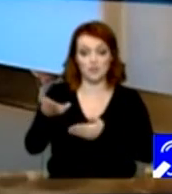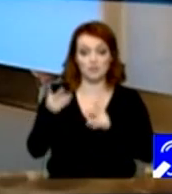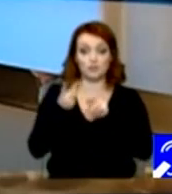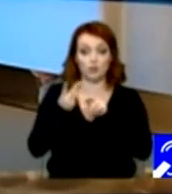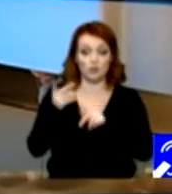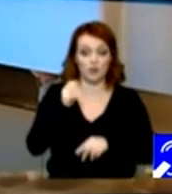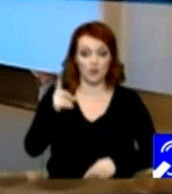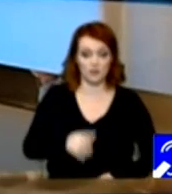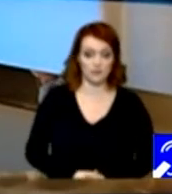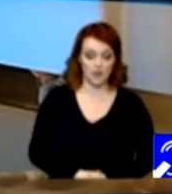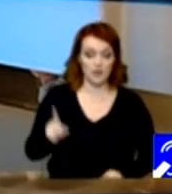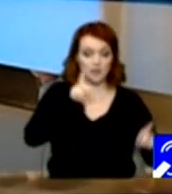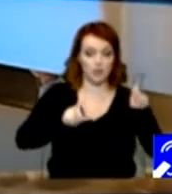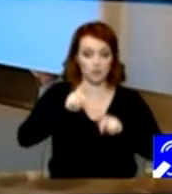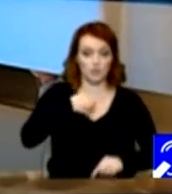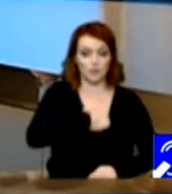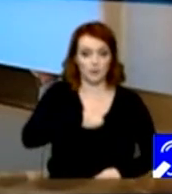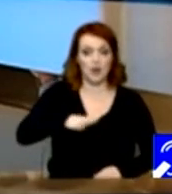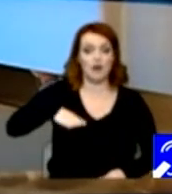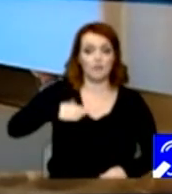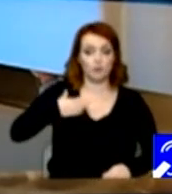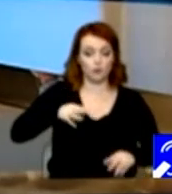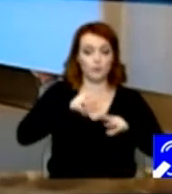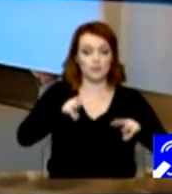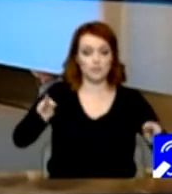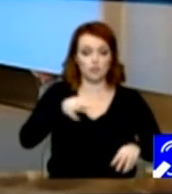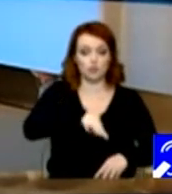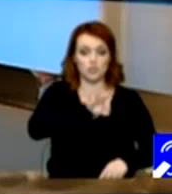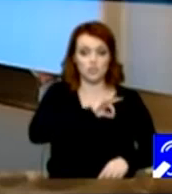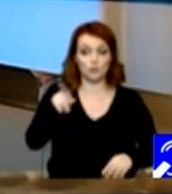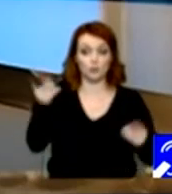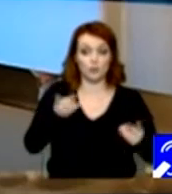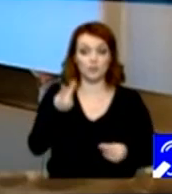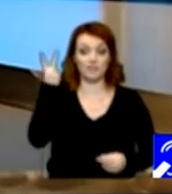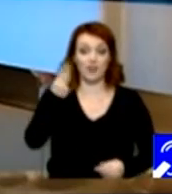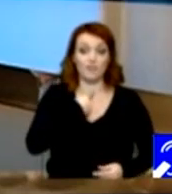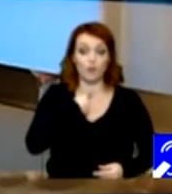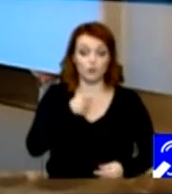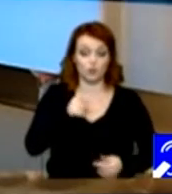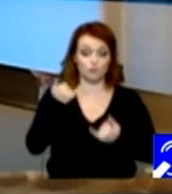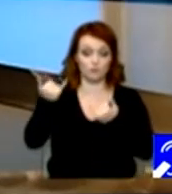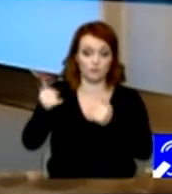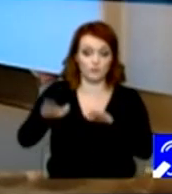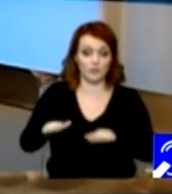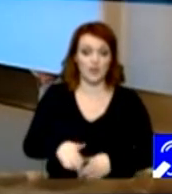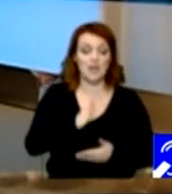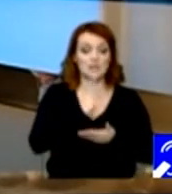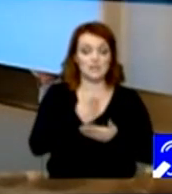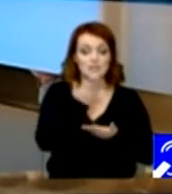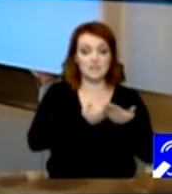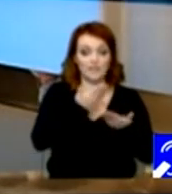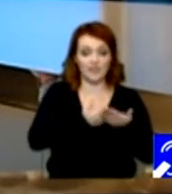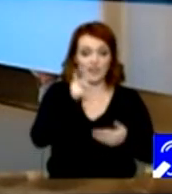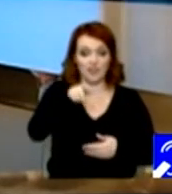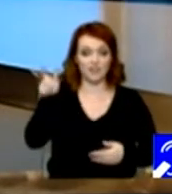consiliul Municipal Chișinău fostul Ministru al Justiției mai avem nevoie de două voturi pentru a primi funcția unii consiliere sau